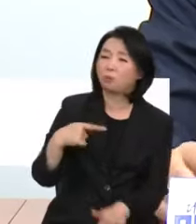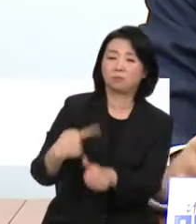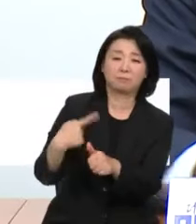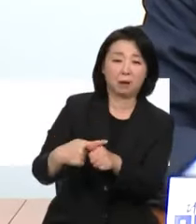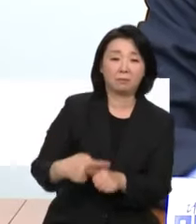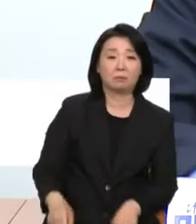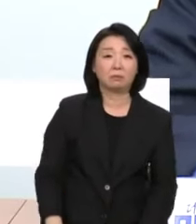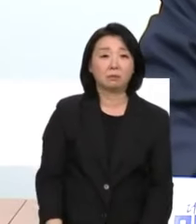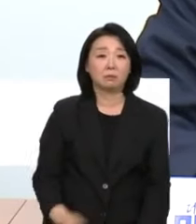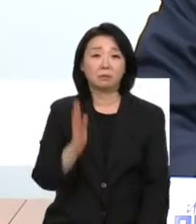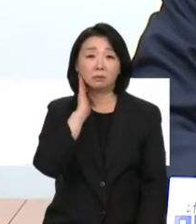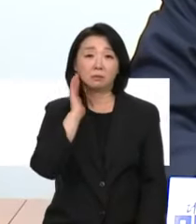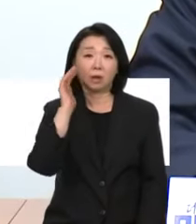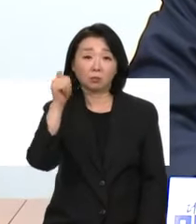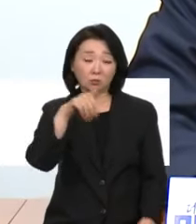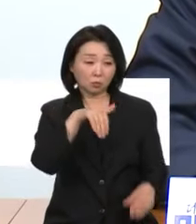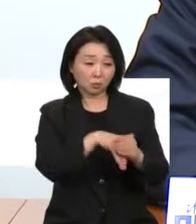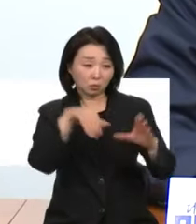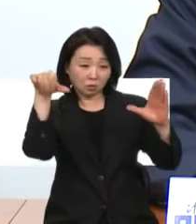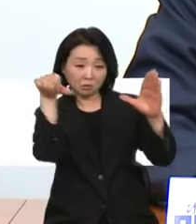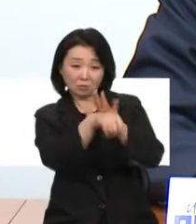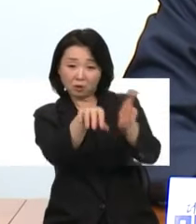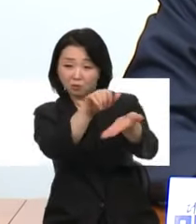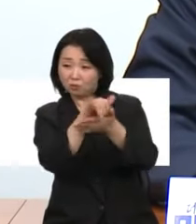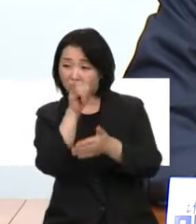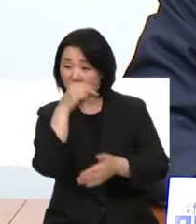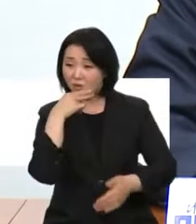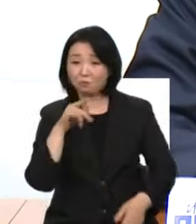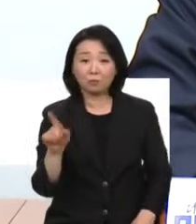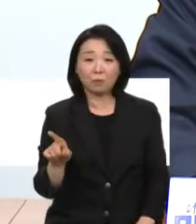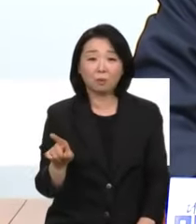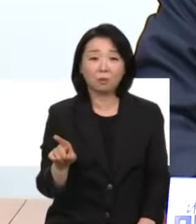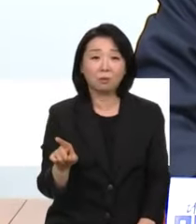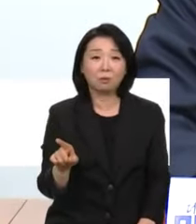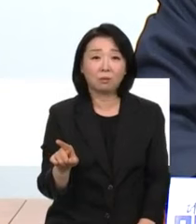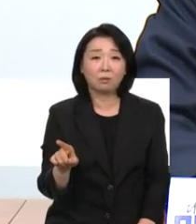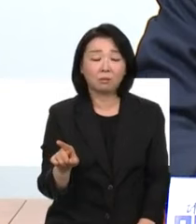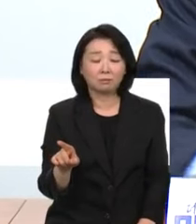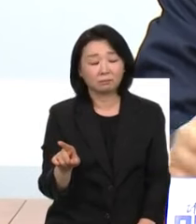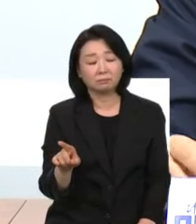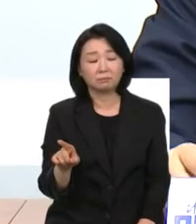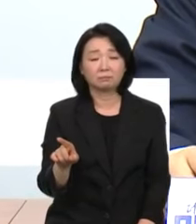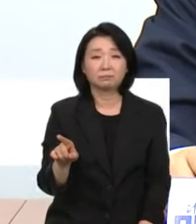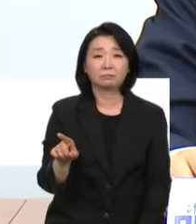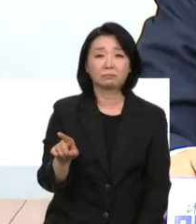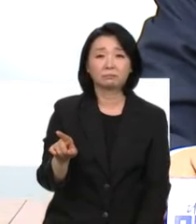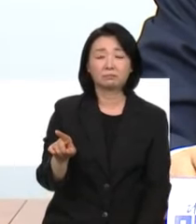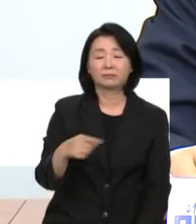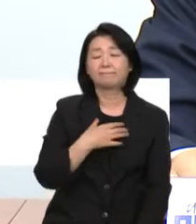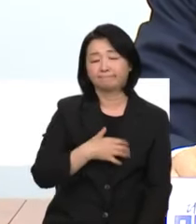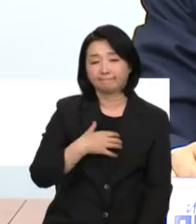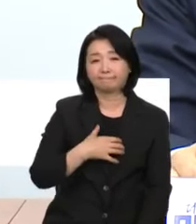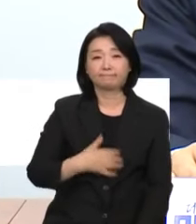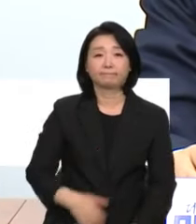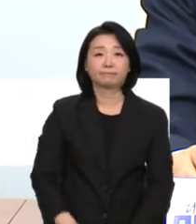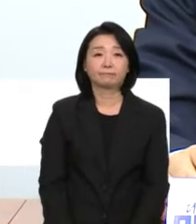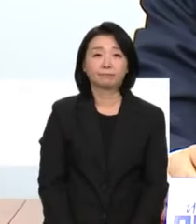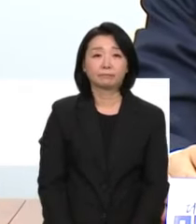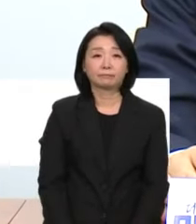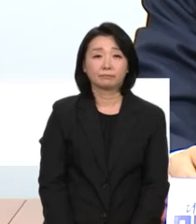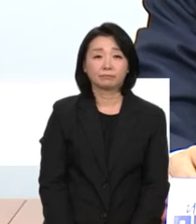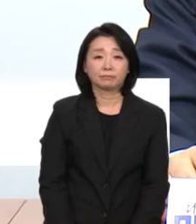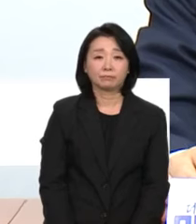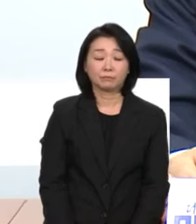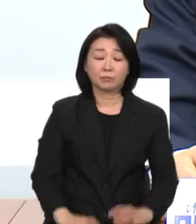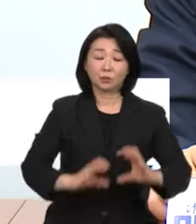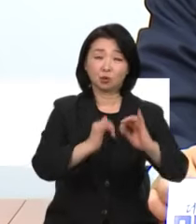과연 총선 민의를 수용할 생각을 가지고 계신지 상당히 우려됩니다.